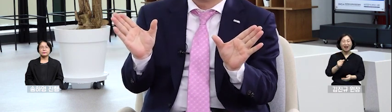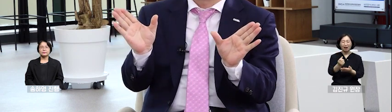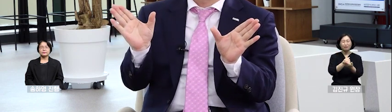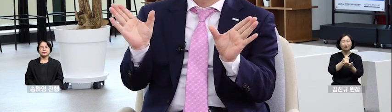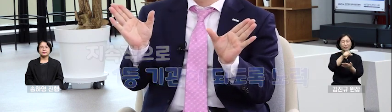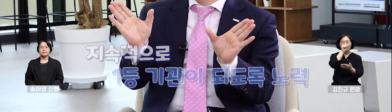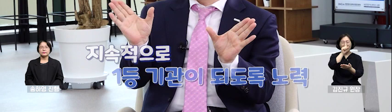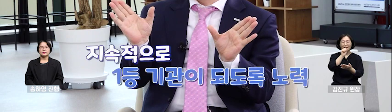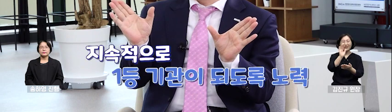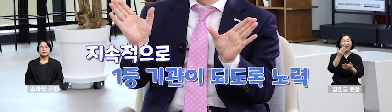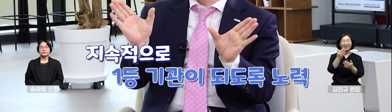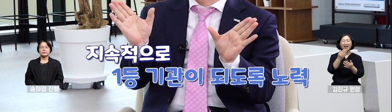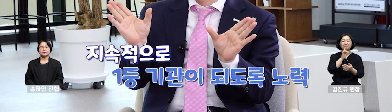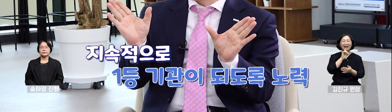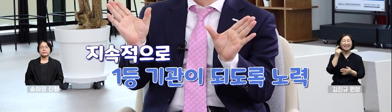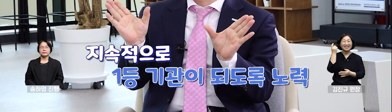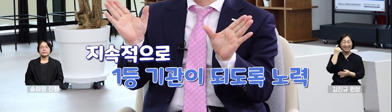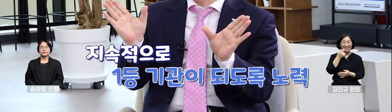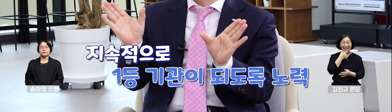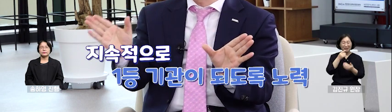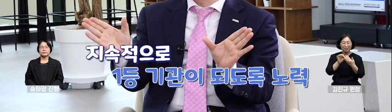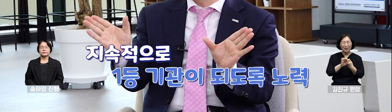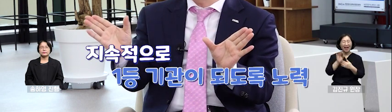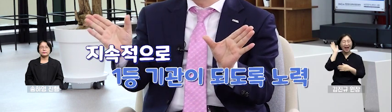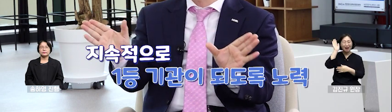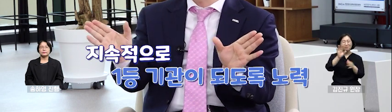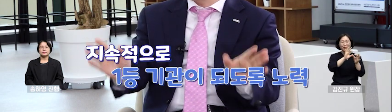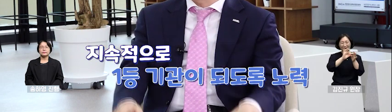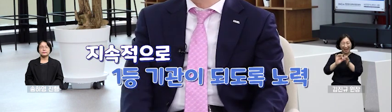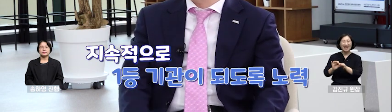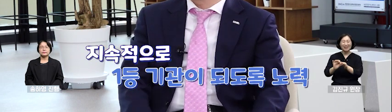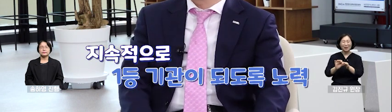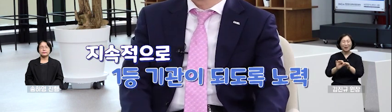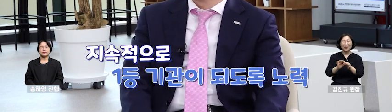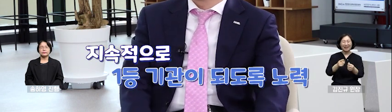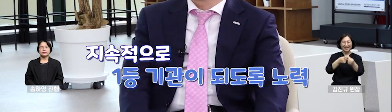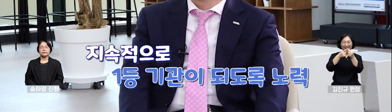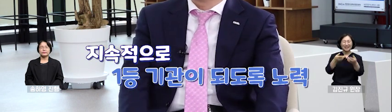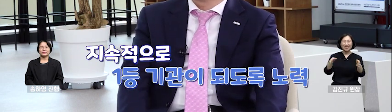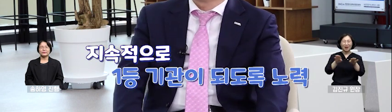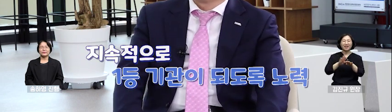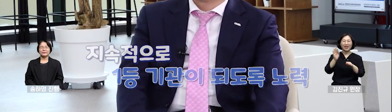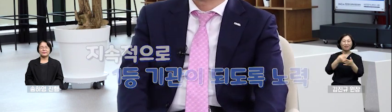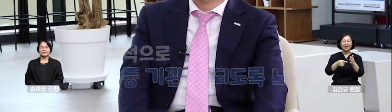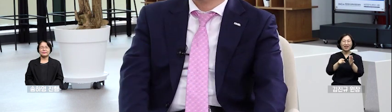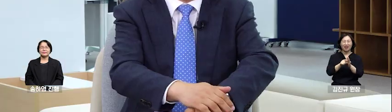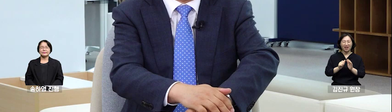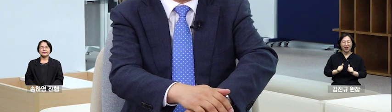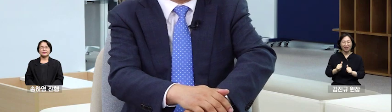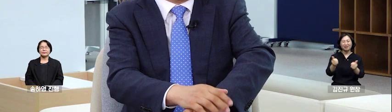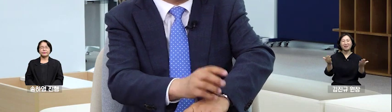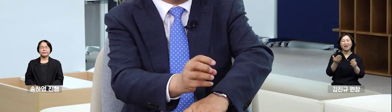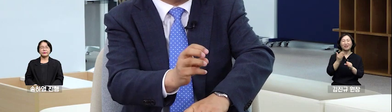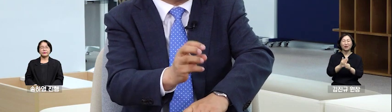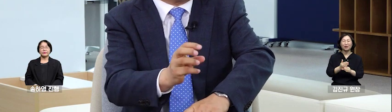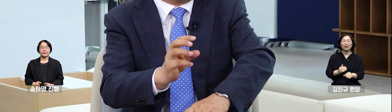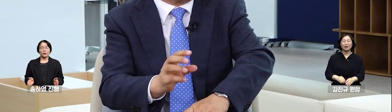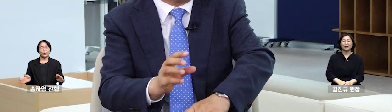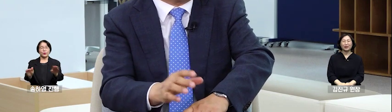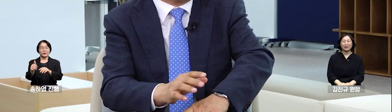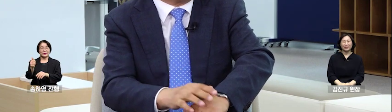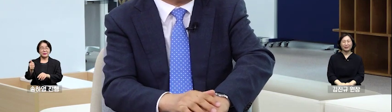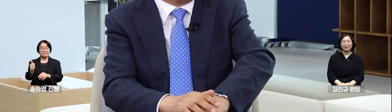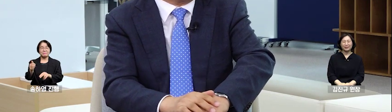그런 아픔에서 지속적으로 그렇게 1등 기간이 대 보자고 열심히 일하고 있습니다 그 원자에 일 년